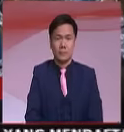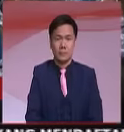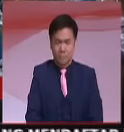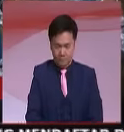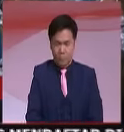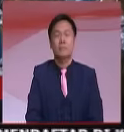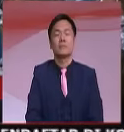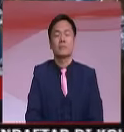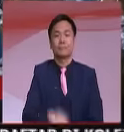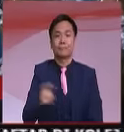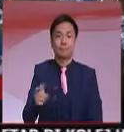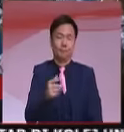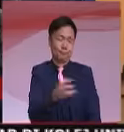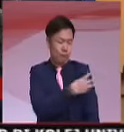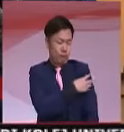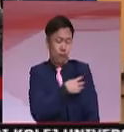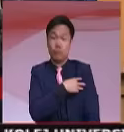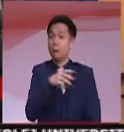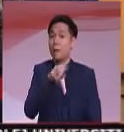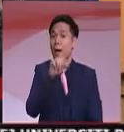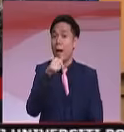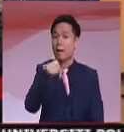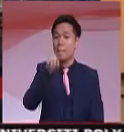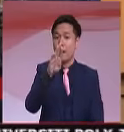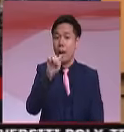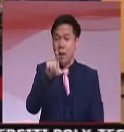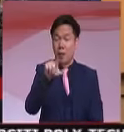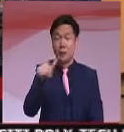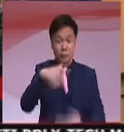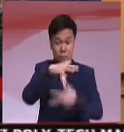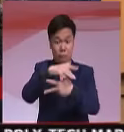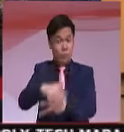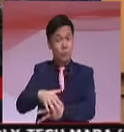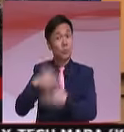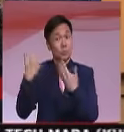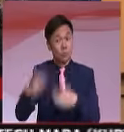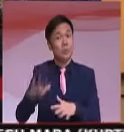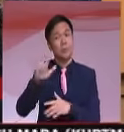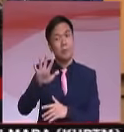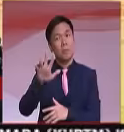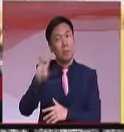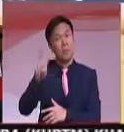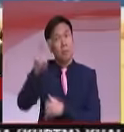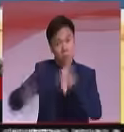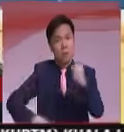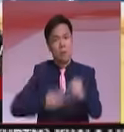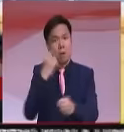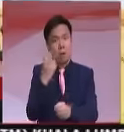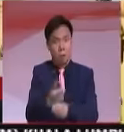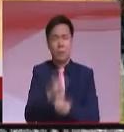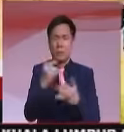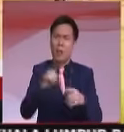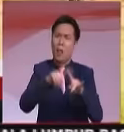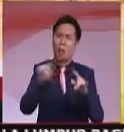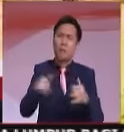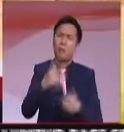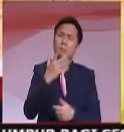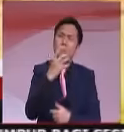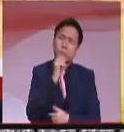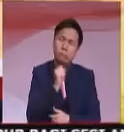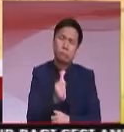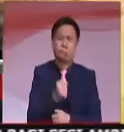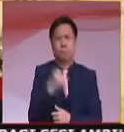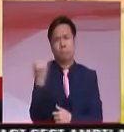Hai Angeles Jungle tensi Akbal Nuri yang telah beriman beli besi 52 tahun gigi semakin usang karena